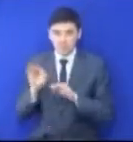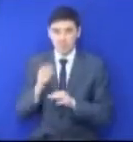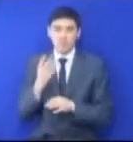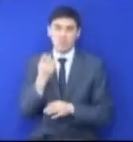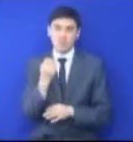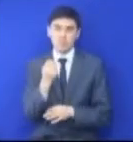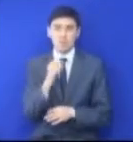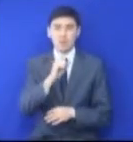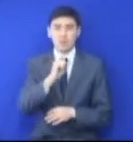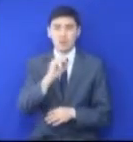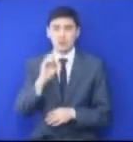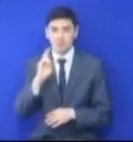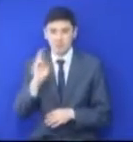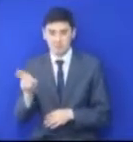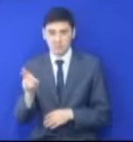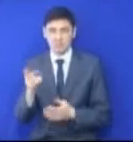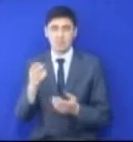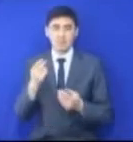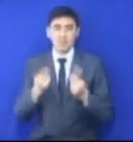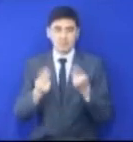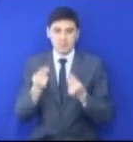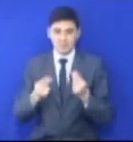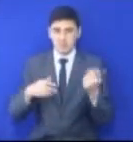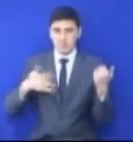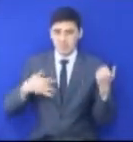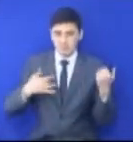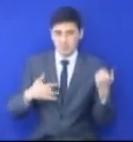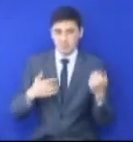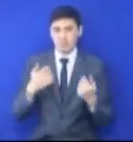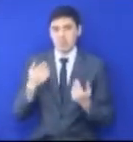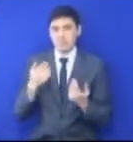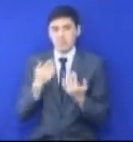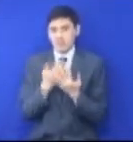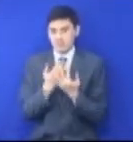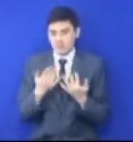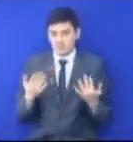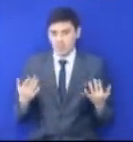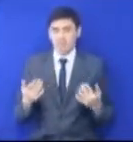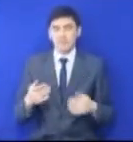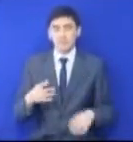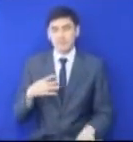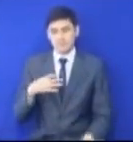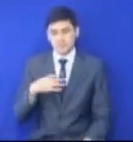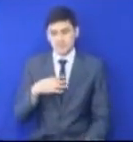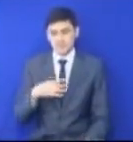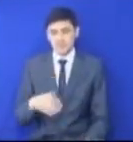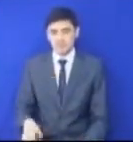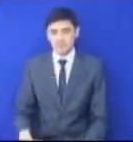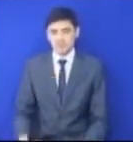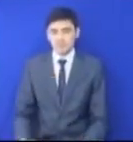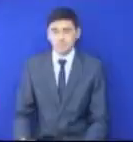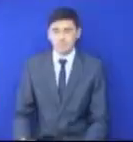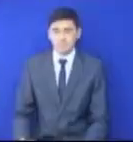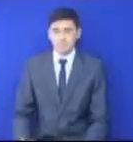Кумалак. Помимо этого, на площадке домбра-апати горожане насладились виртуозным исполнением киев молодых домбристов.